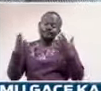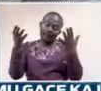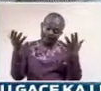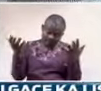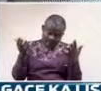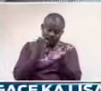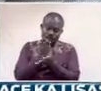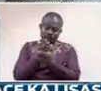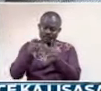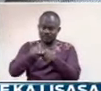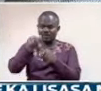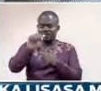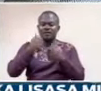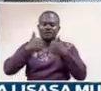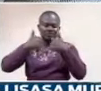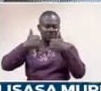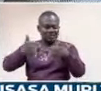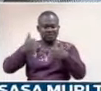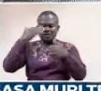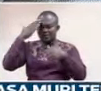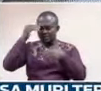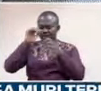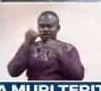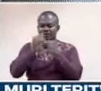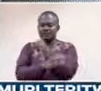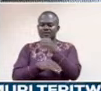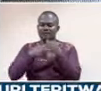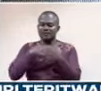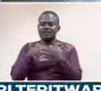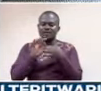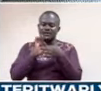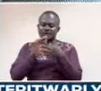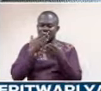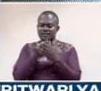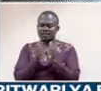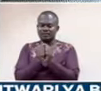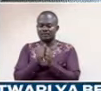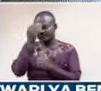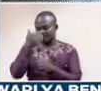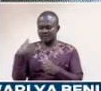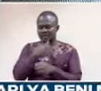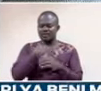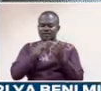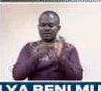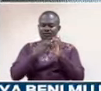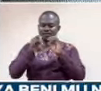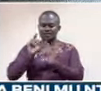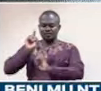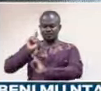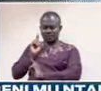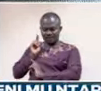Nabyo ni byiza kuko igihugu gifite umubano mwiza na Kiliziya, binavuga